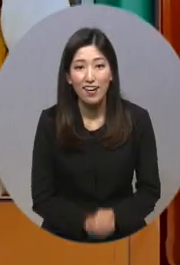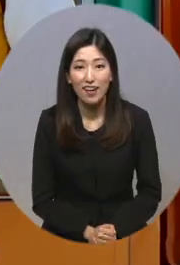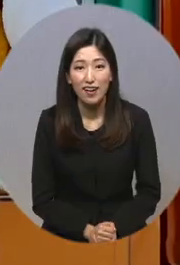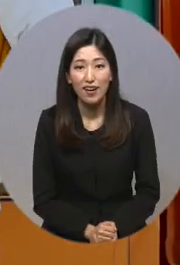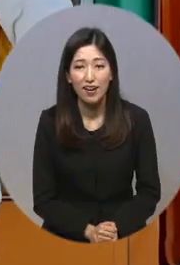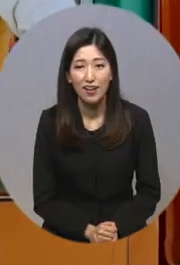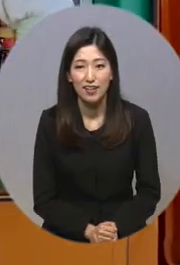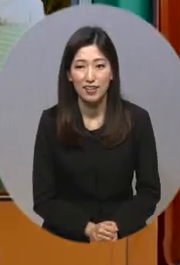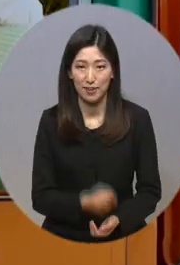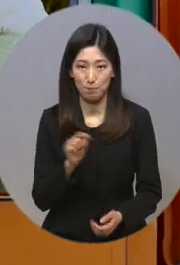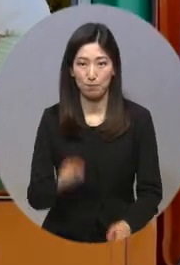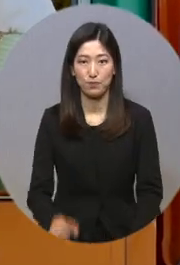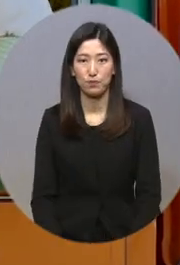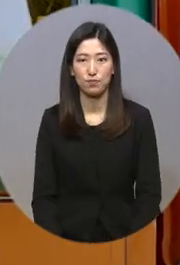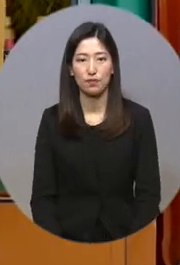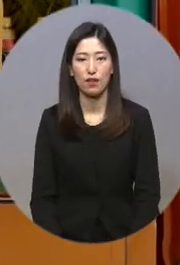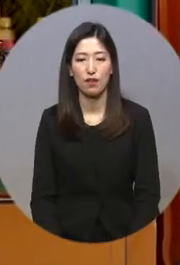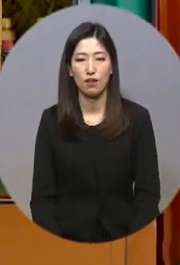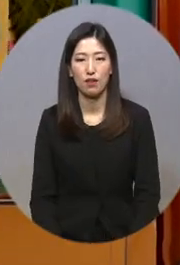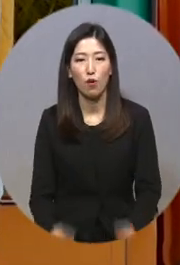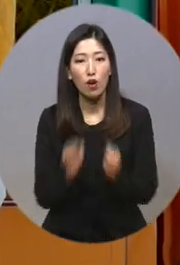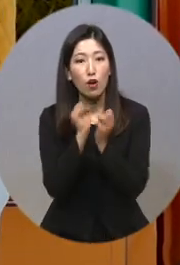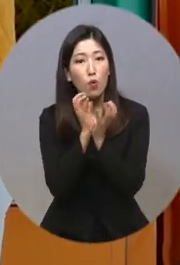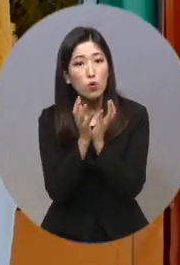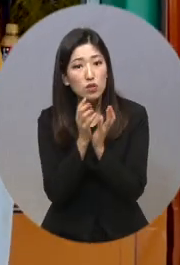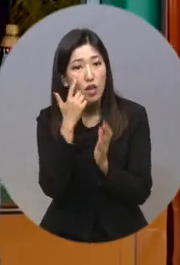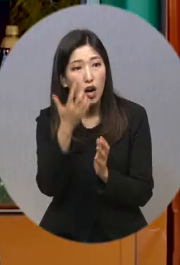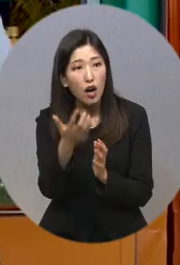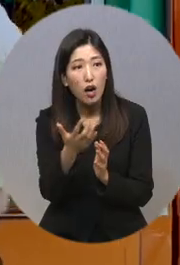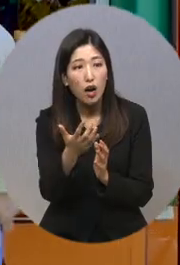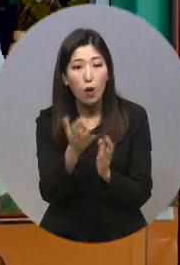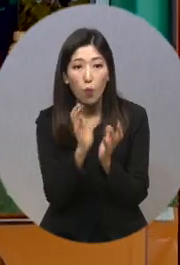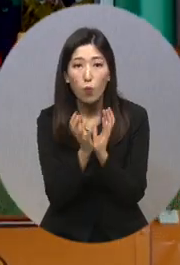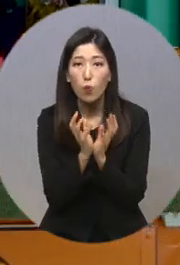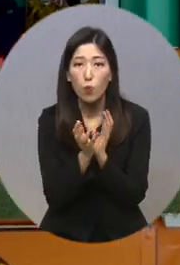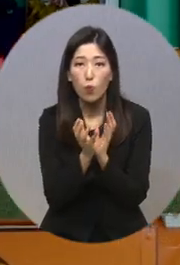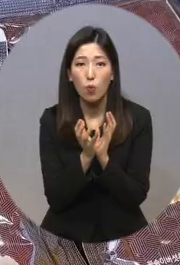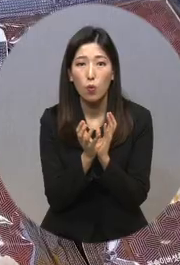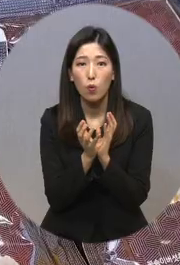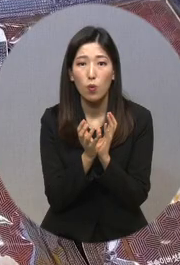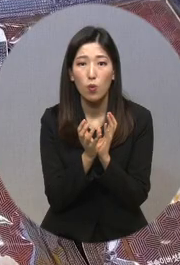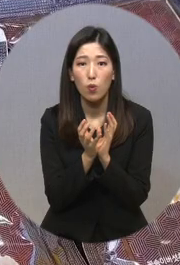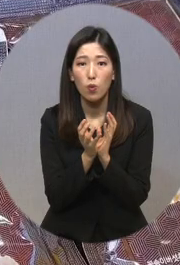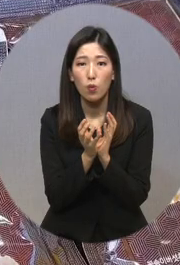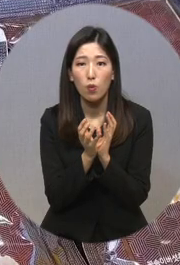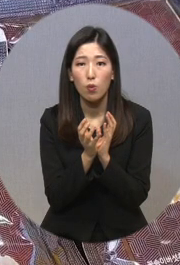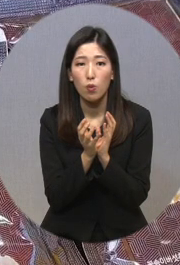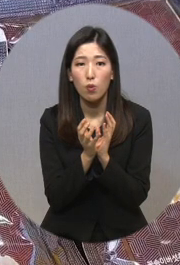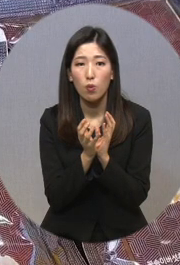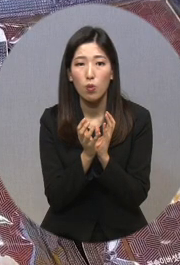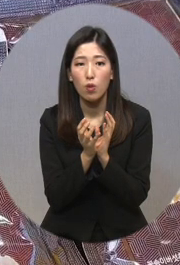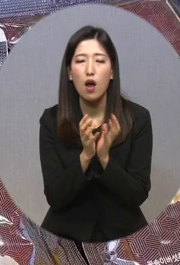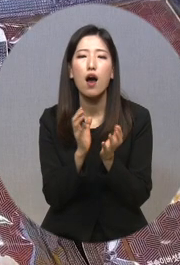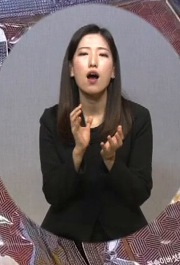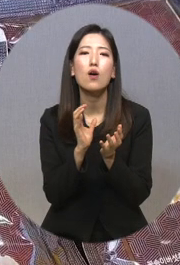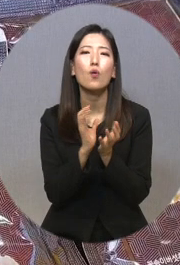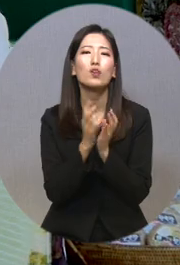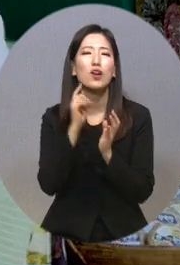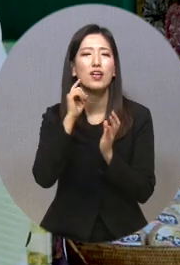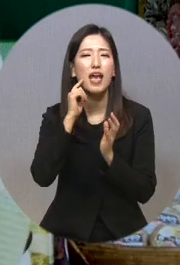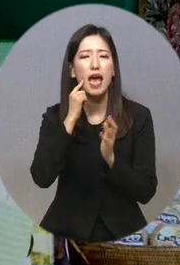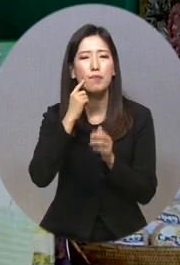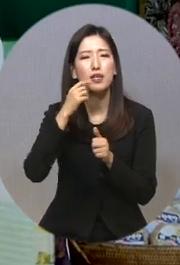어서오세요. 자, 우리 대표님께서 나오셨는데, 아니, 꽃을 한, 네. 꽃 한 송이 들고 나오셨어요. 예. 꽃인가요? 꽃처럼 예쁜